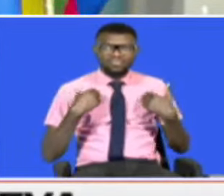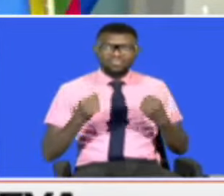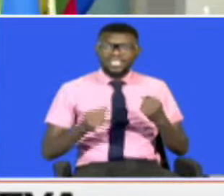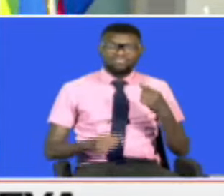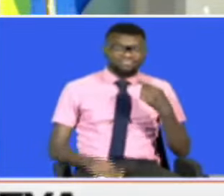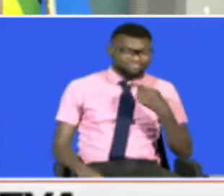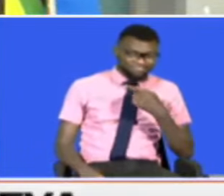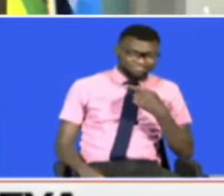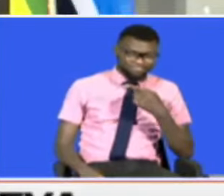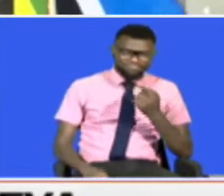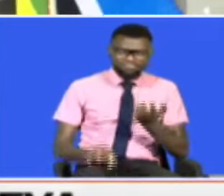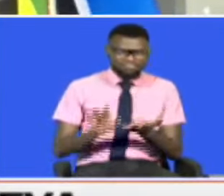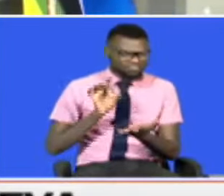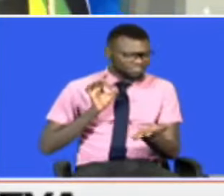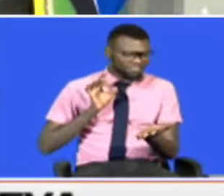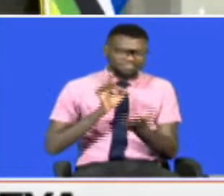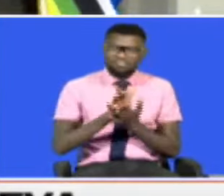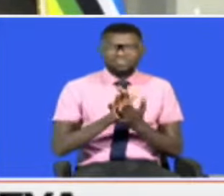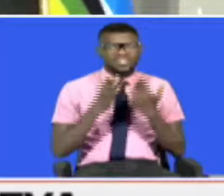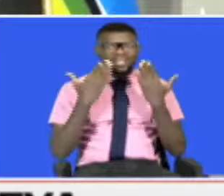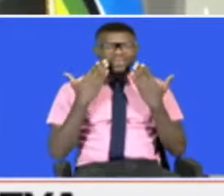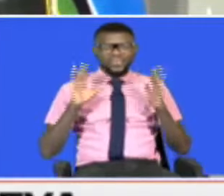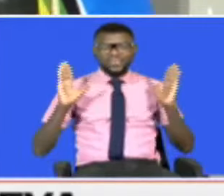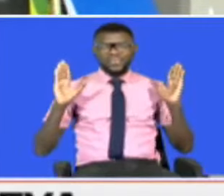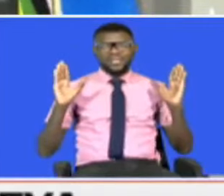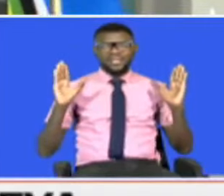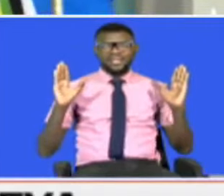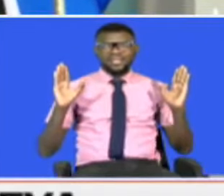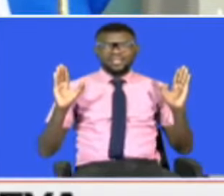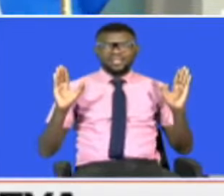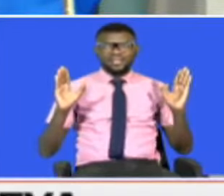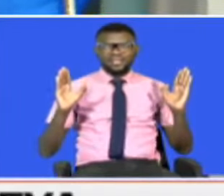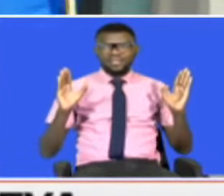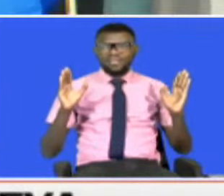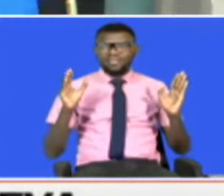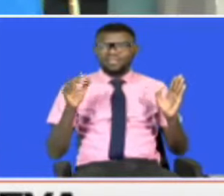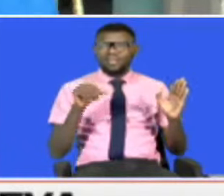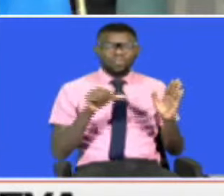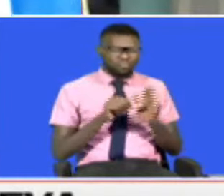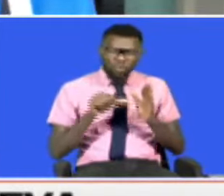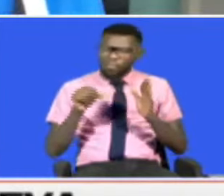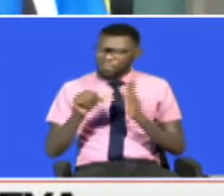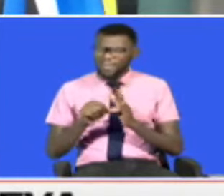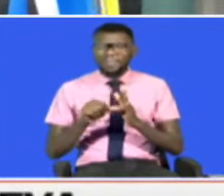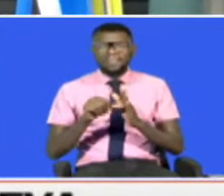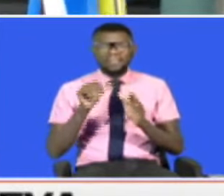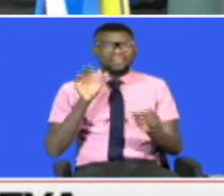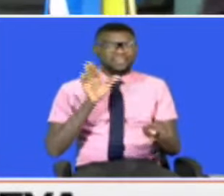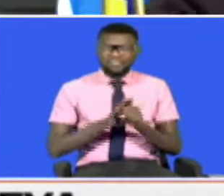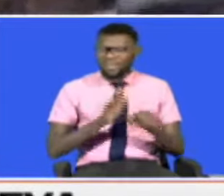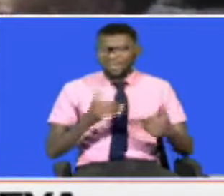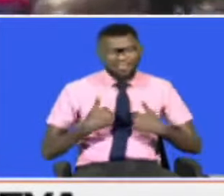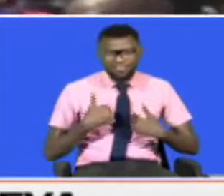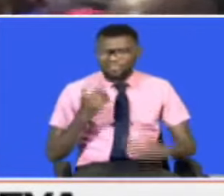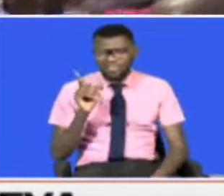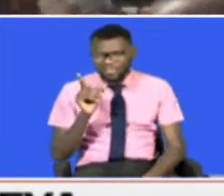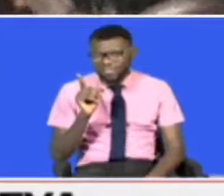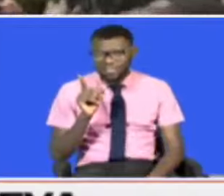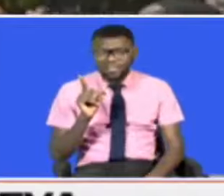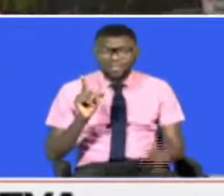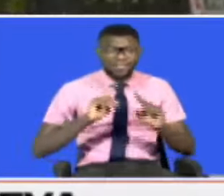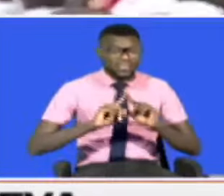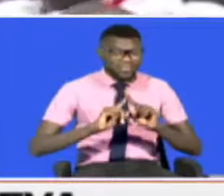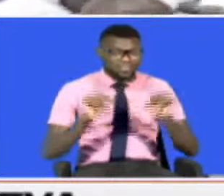ambaye alipigwa kalamu sio mgeni wa baadhi ya masuala ambayo yametikisa sekta ya afya kwa muda sasa. Hata